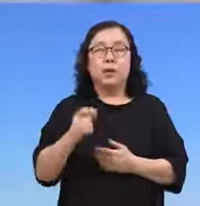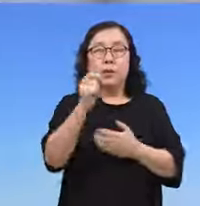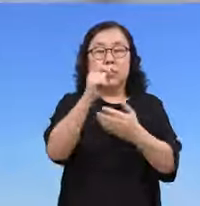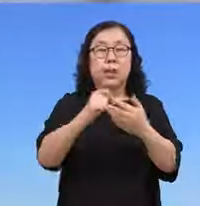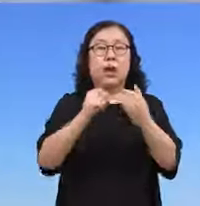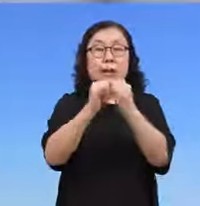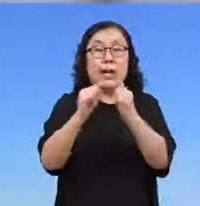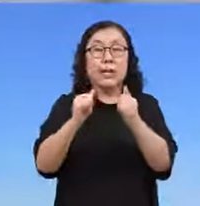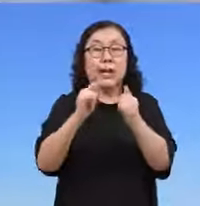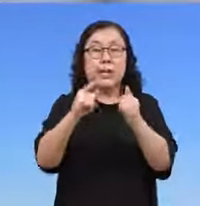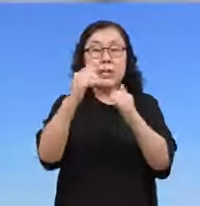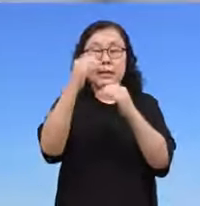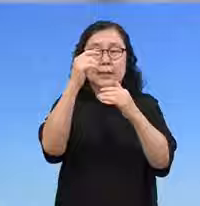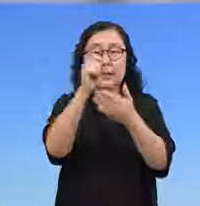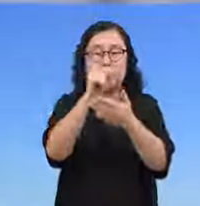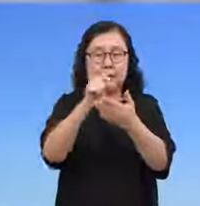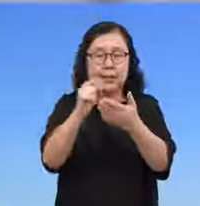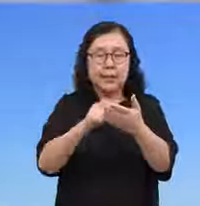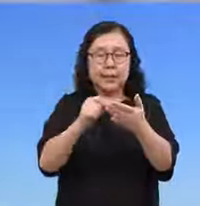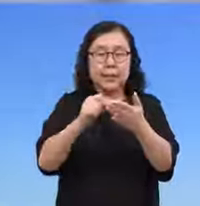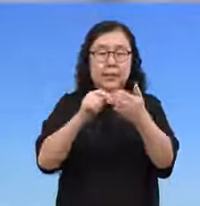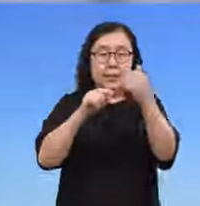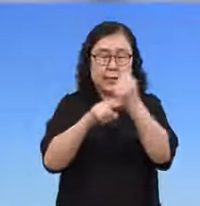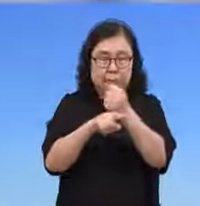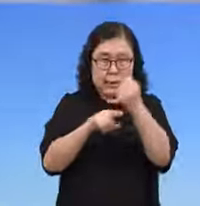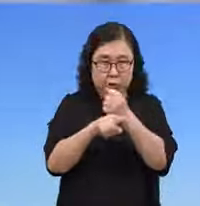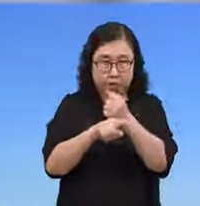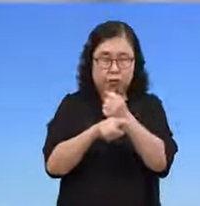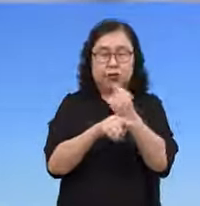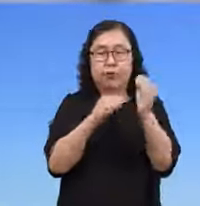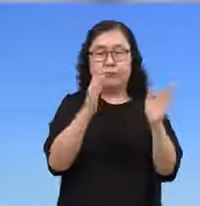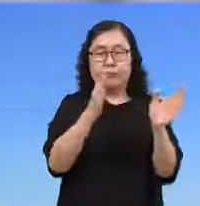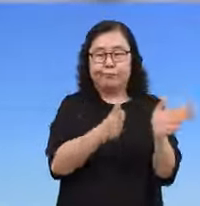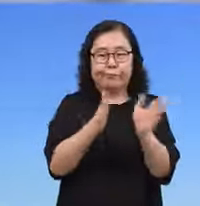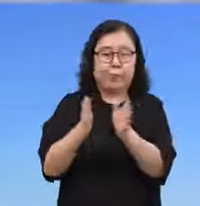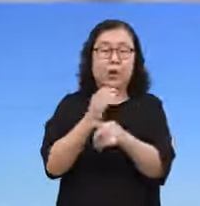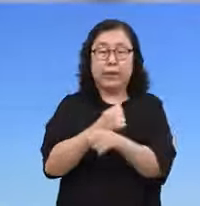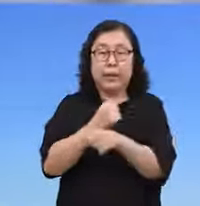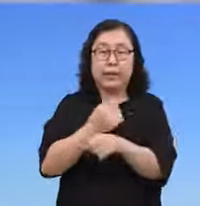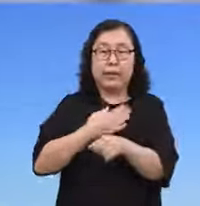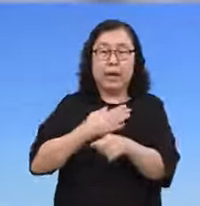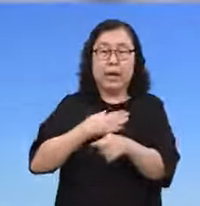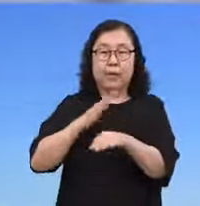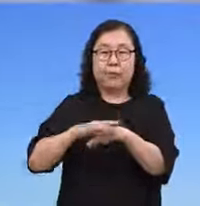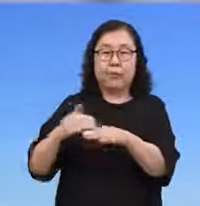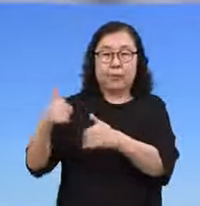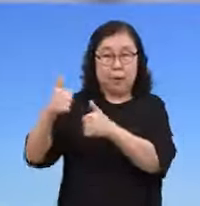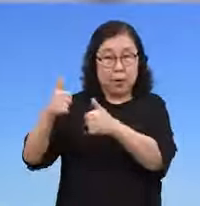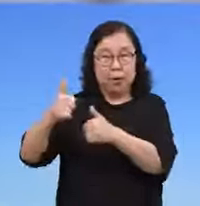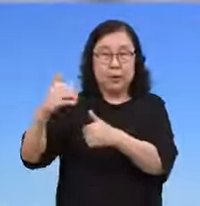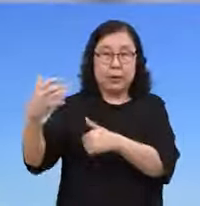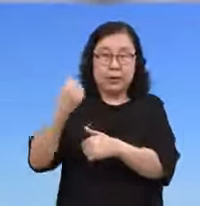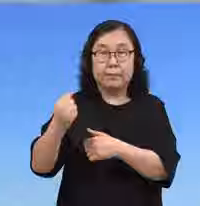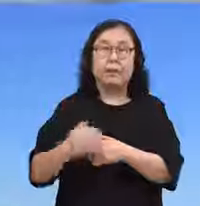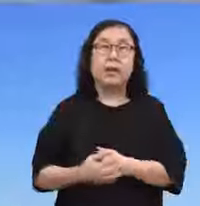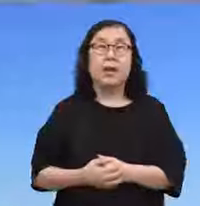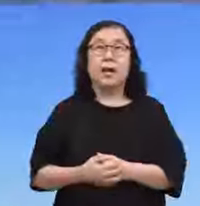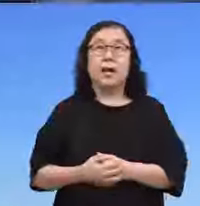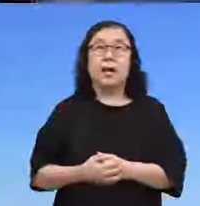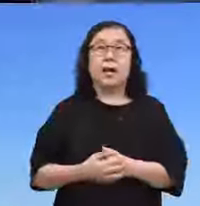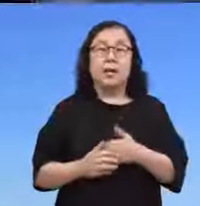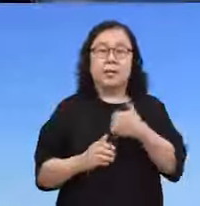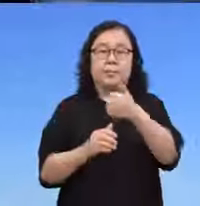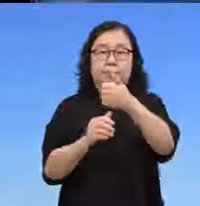대한 내용을 정리를 하는데요, 그 내용이 참 저한테는 굉장히 도전이 되고 울림이 되었습니다. 내용을